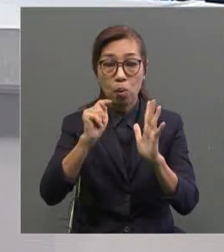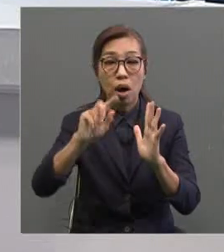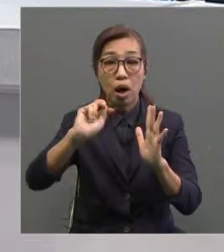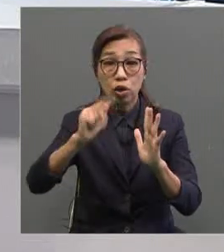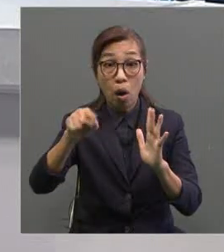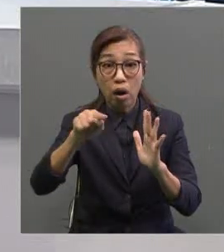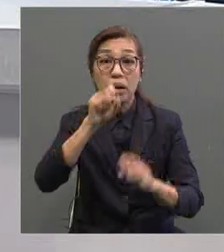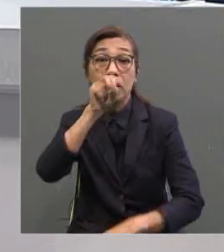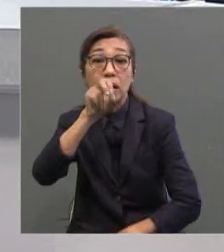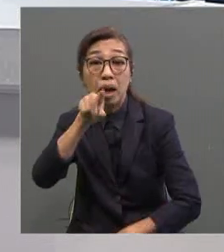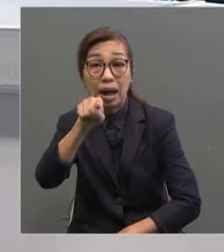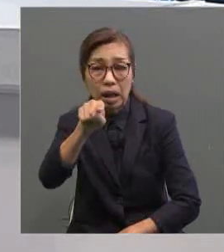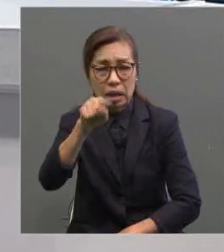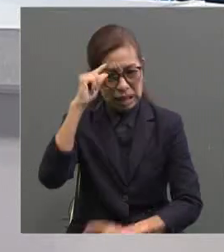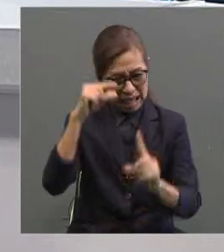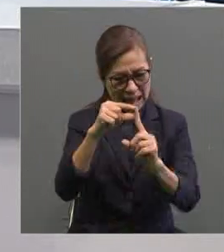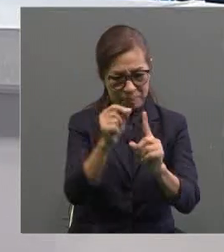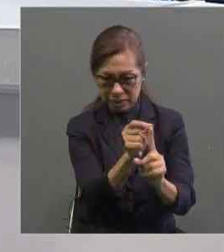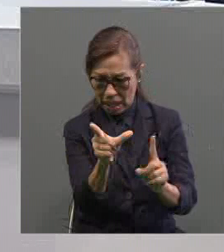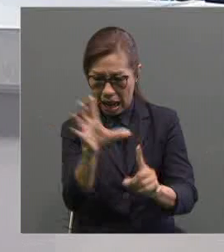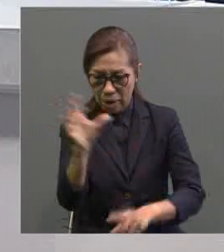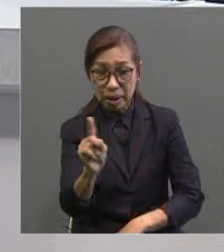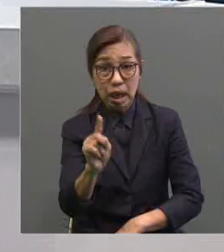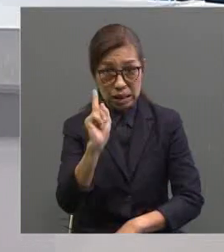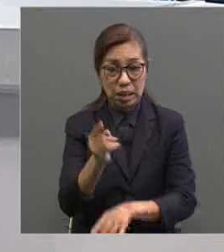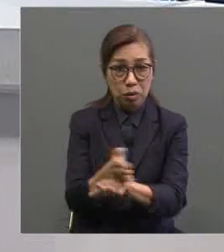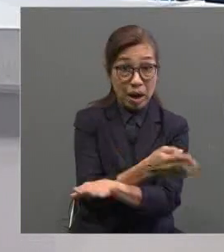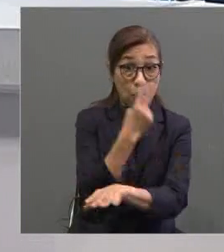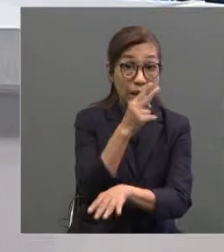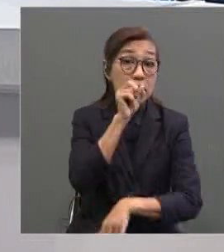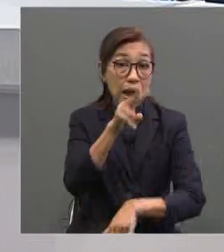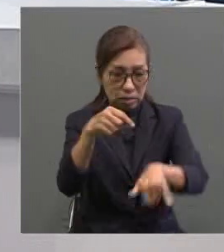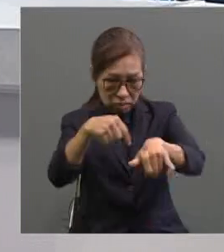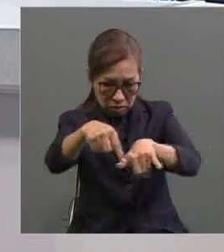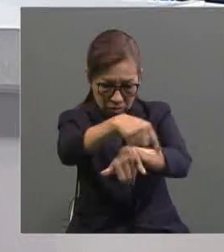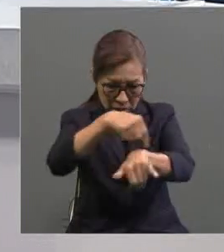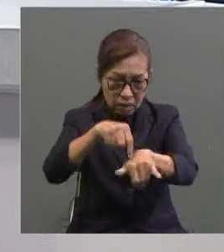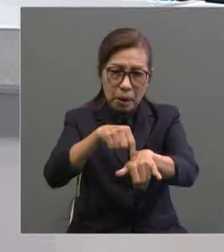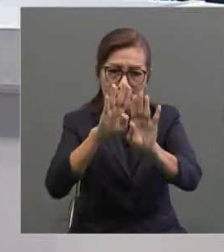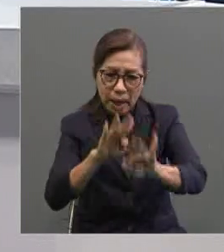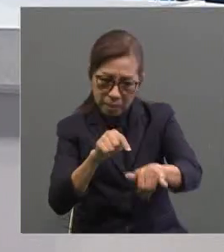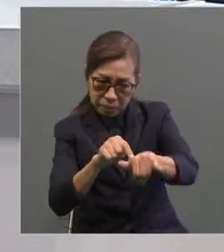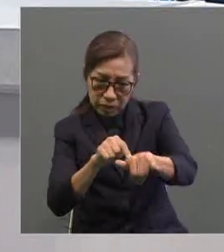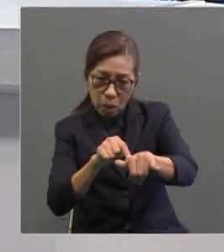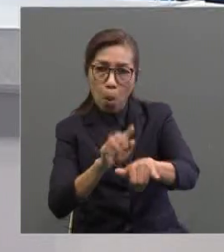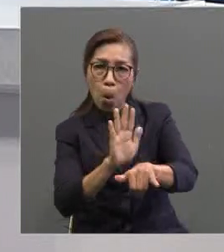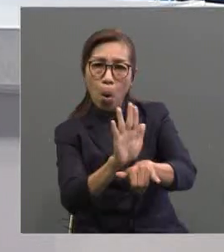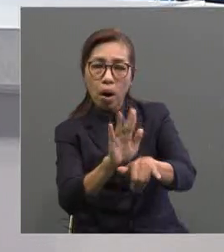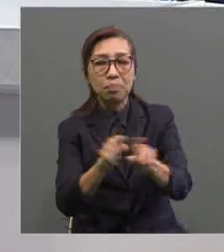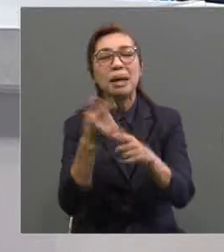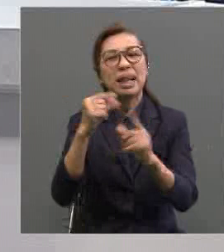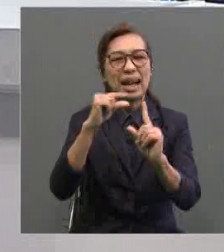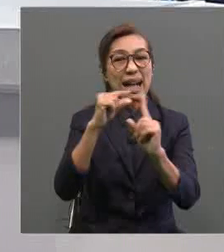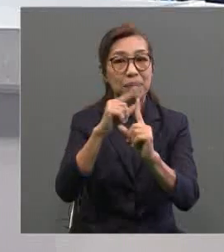นี้แต่ประเภทของของตัวเงินตัวทองที่เราเห็นเนี่ยคือมันคงจะเป็นเขาเรียกว่าวิวัฒนาการทางด้านภาษา